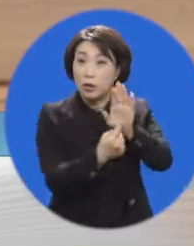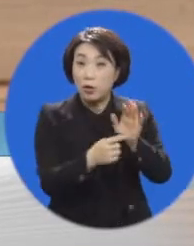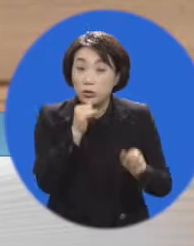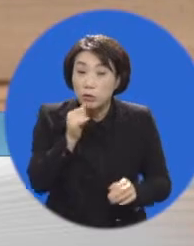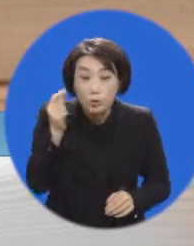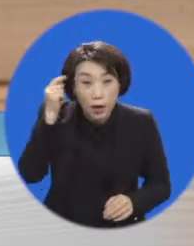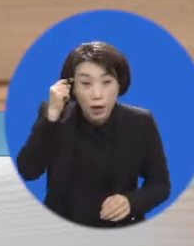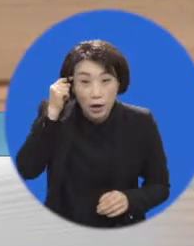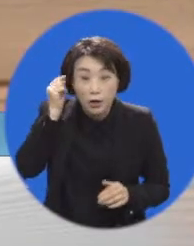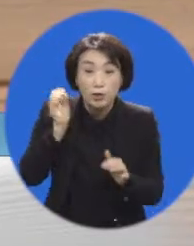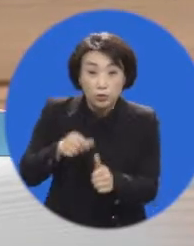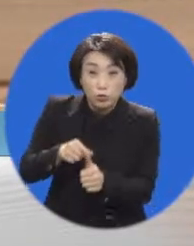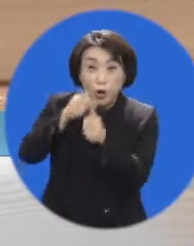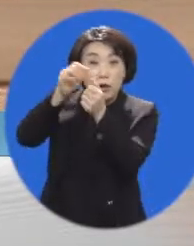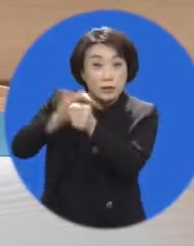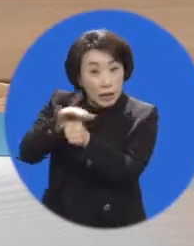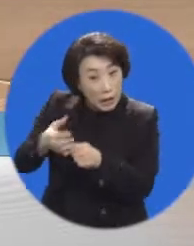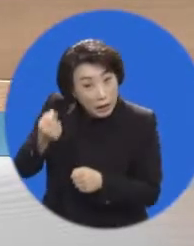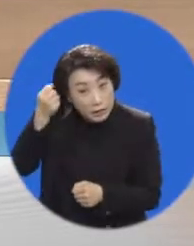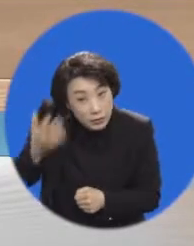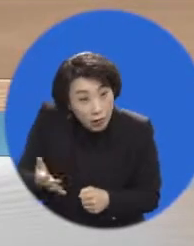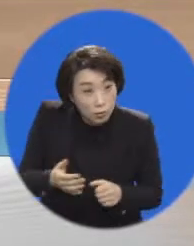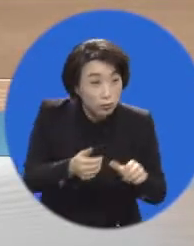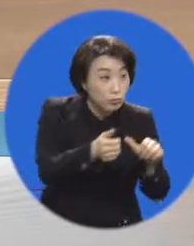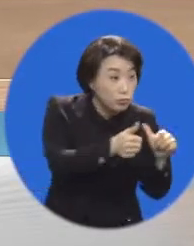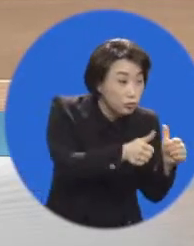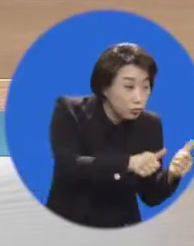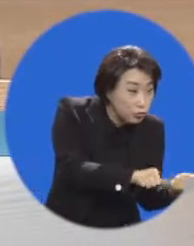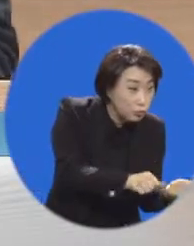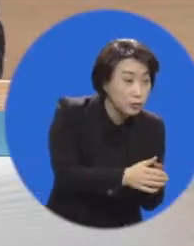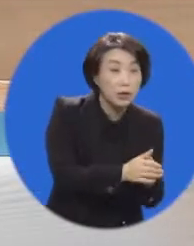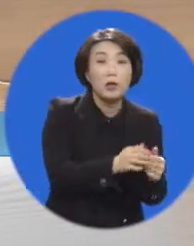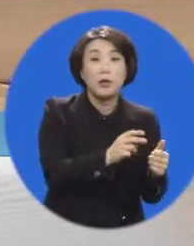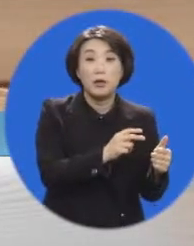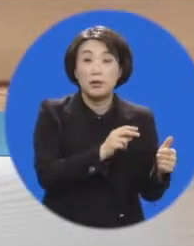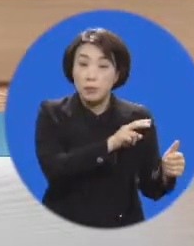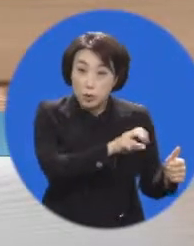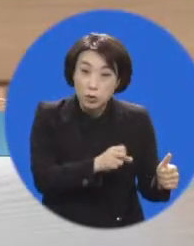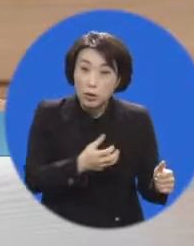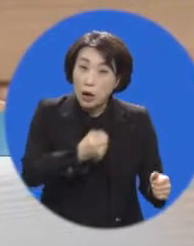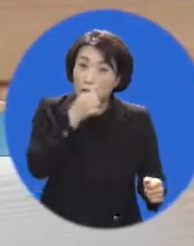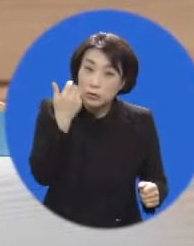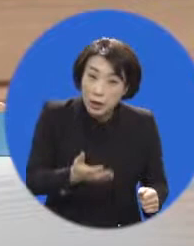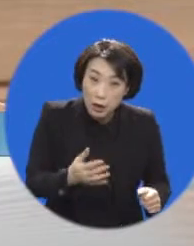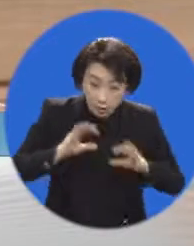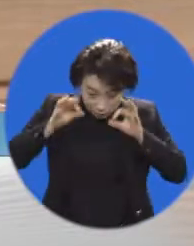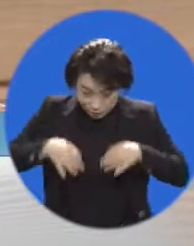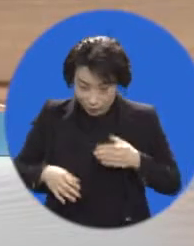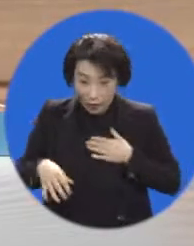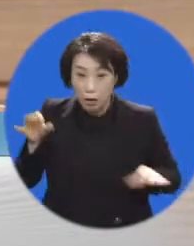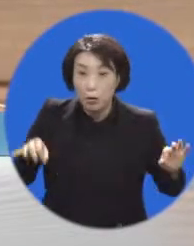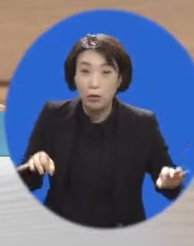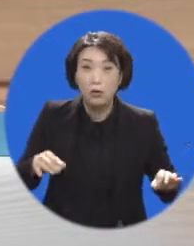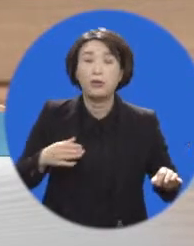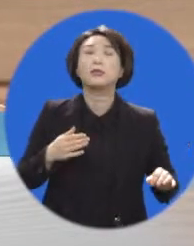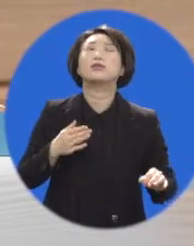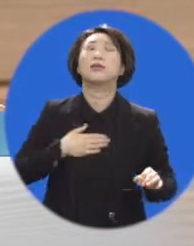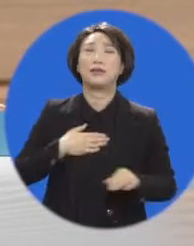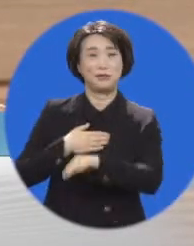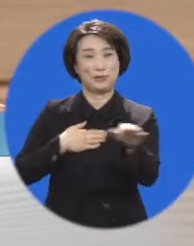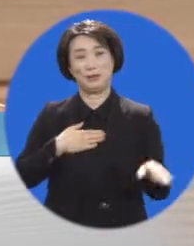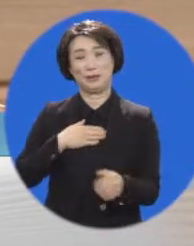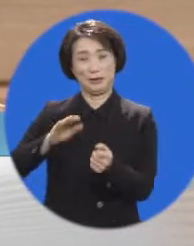살리는 사랑이냐 죽이는 미움이냐. 우린 절대도 살리는 사랑이